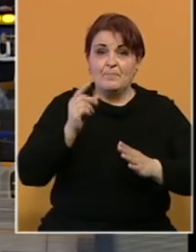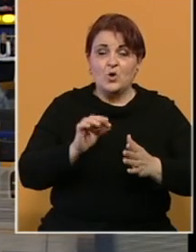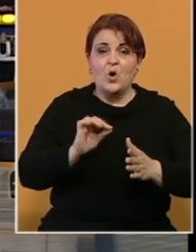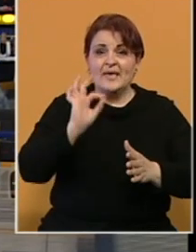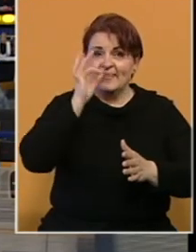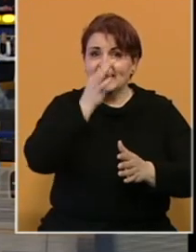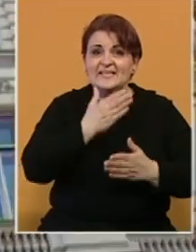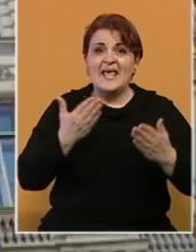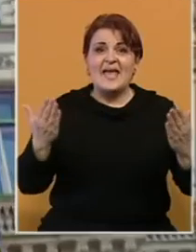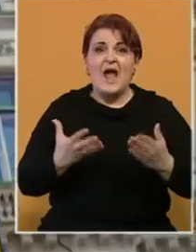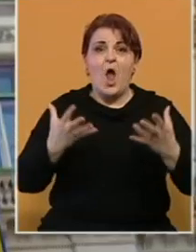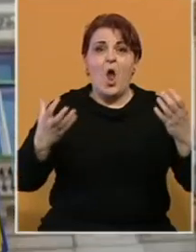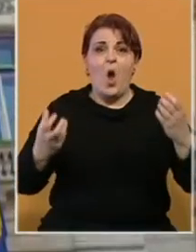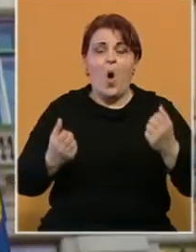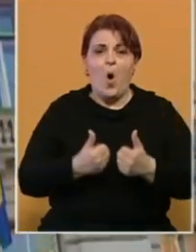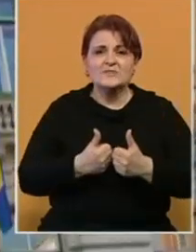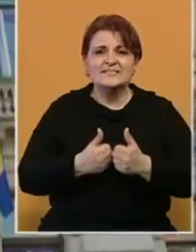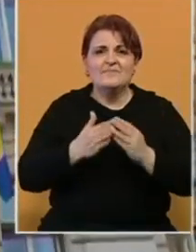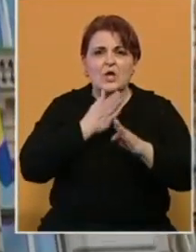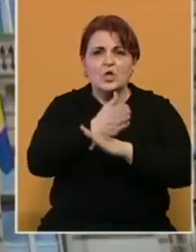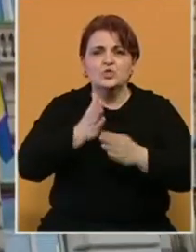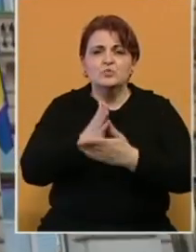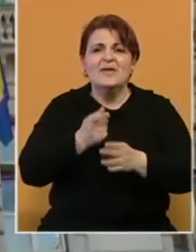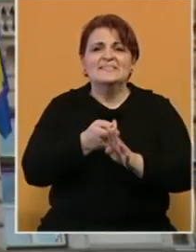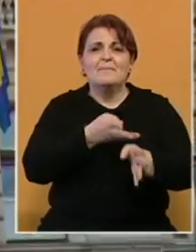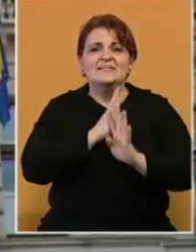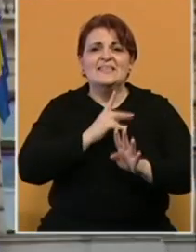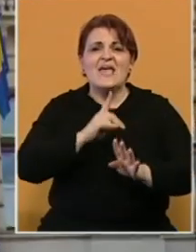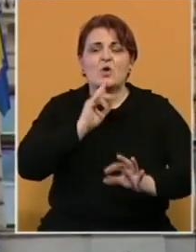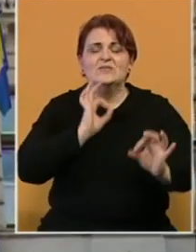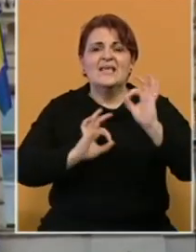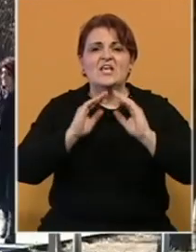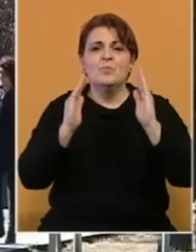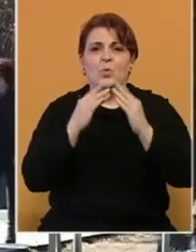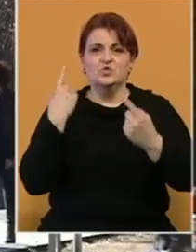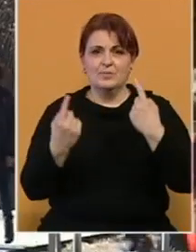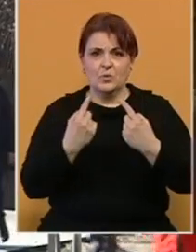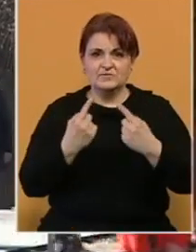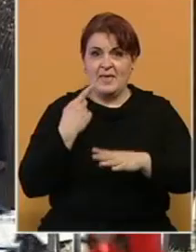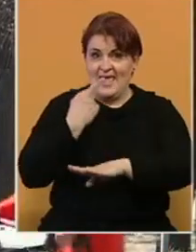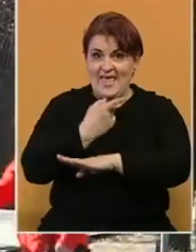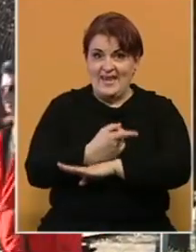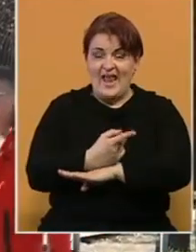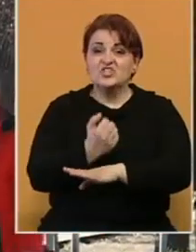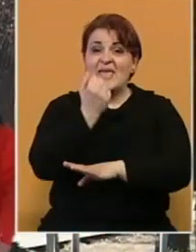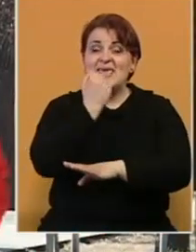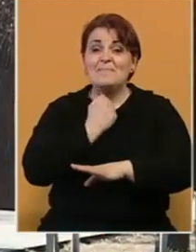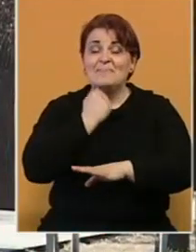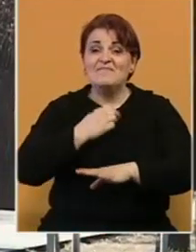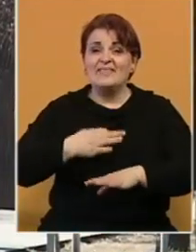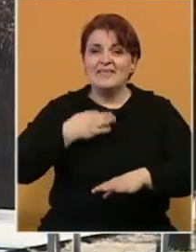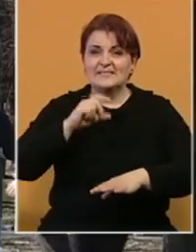broj testiranja kao i osnivanje patronažnih službi za pacijente koji se liječe u kućnim uslovima. Naloženo je i da